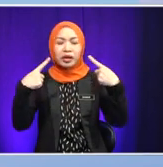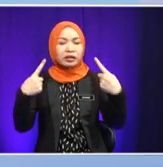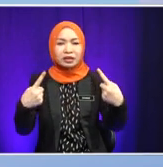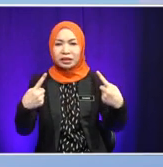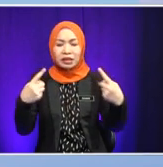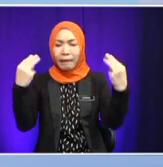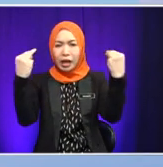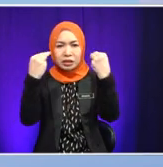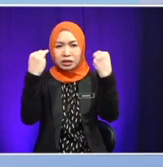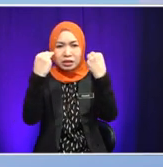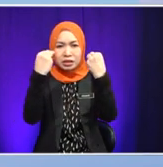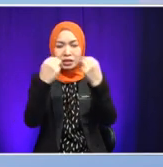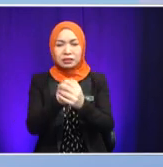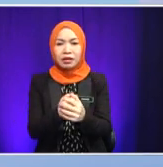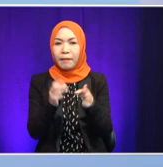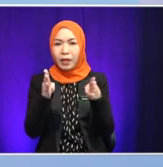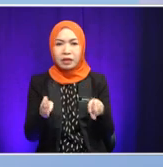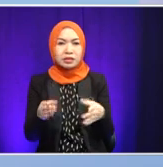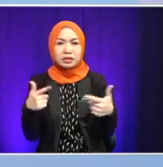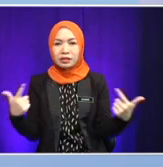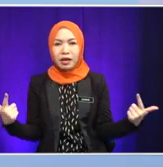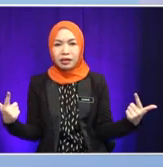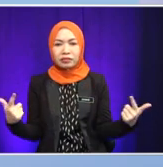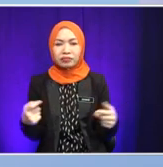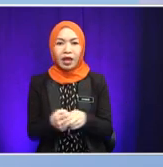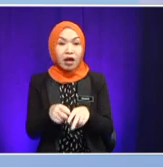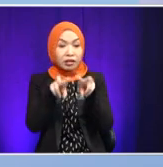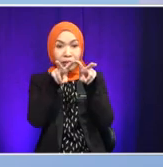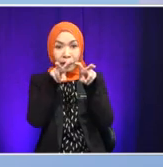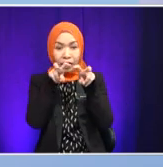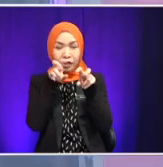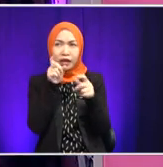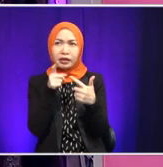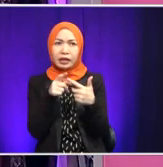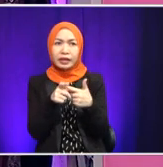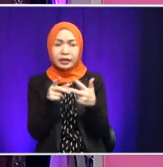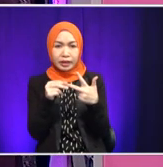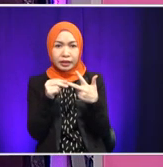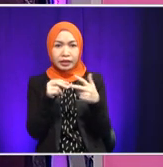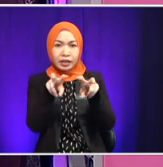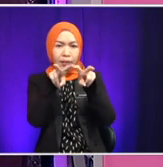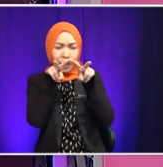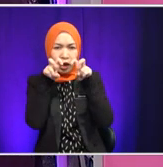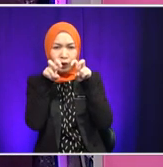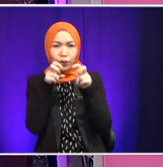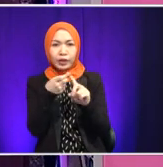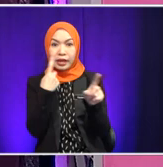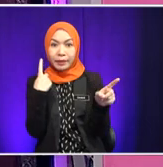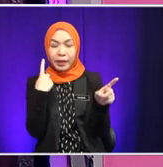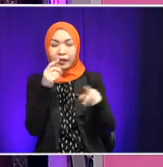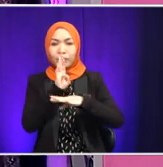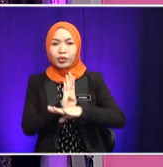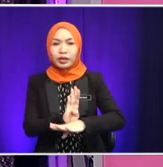dan juga terpengaruh dengan budaya luar yang mana mungkin Sorry mungkin eee dengan budaya barat